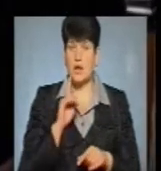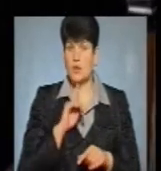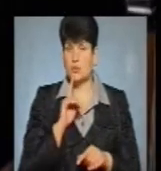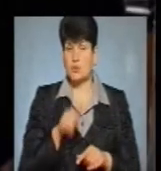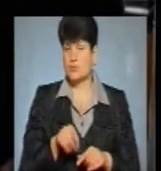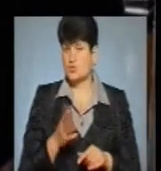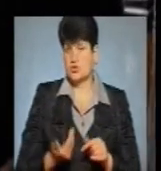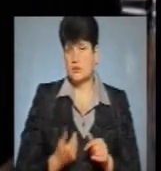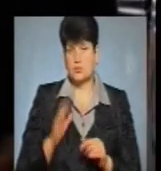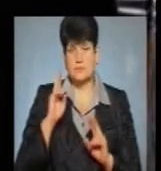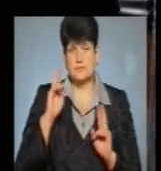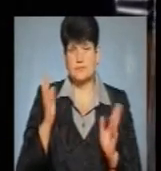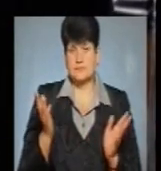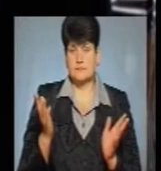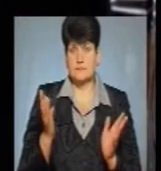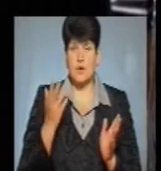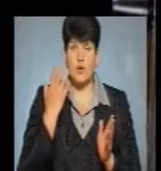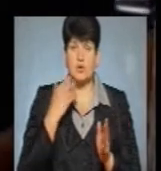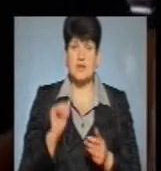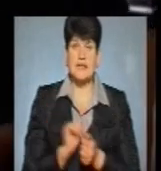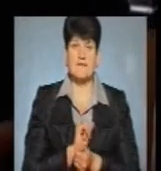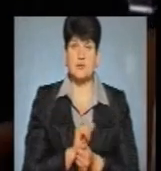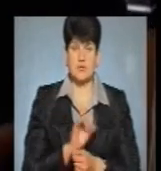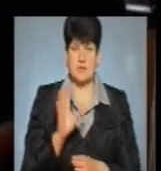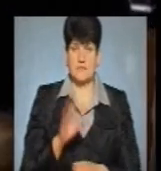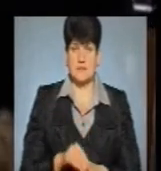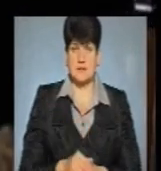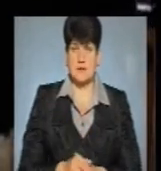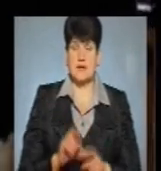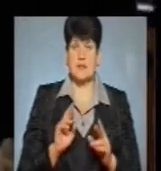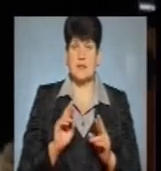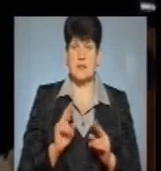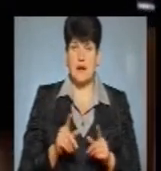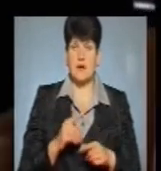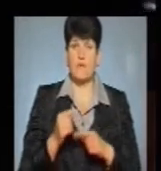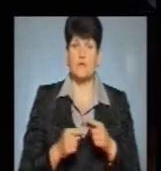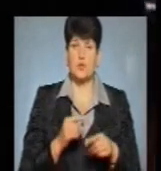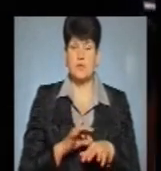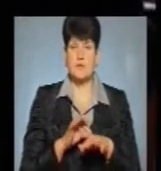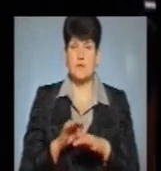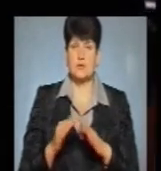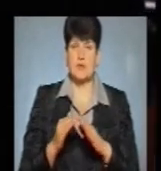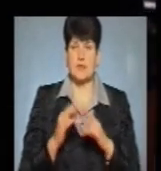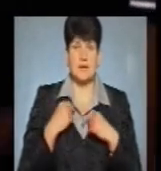не знаємо. Потім не висохне то все. Як внуків привезти до хати? Я не знаю як.